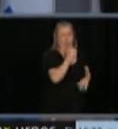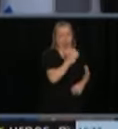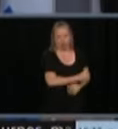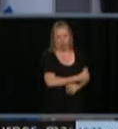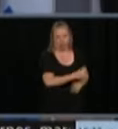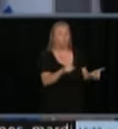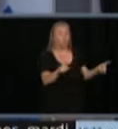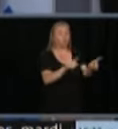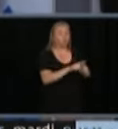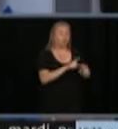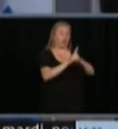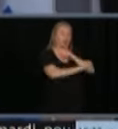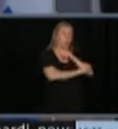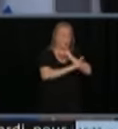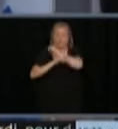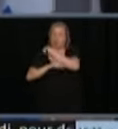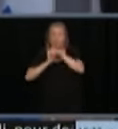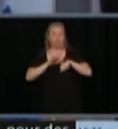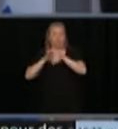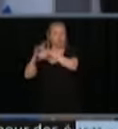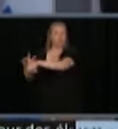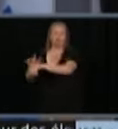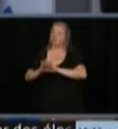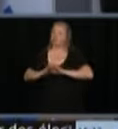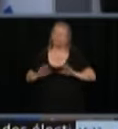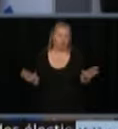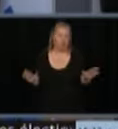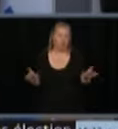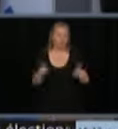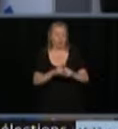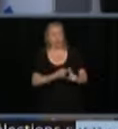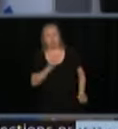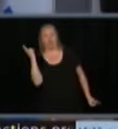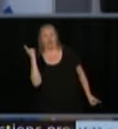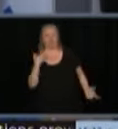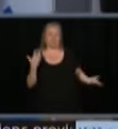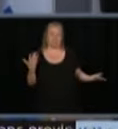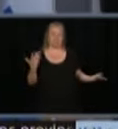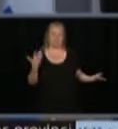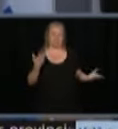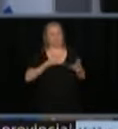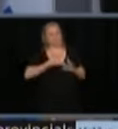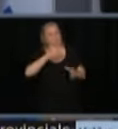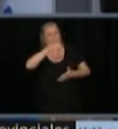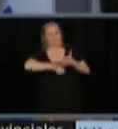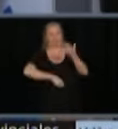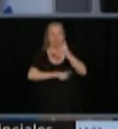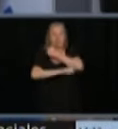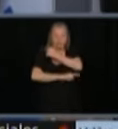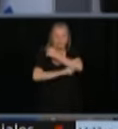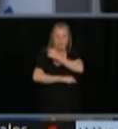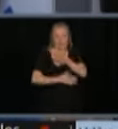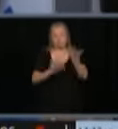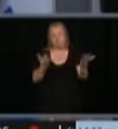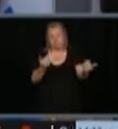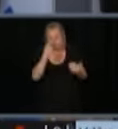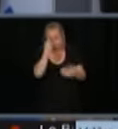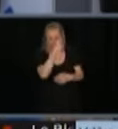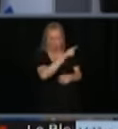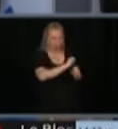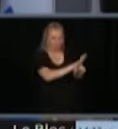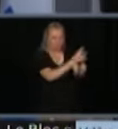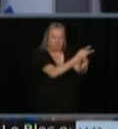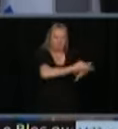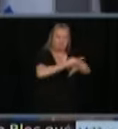la COVID-19, mais aussi tous les autres services, chirurgie cardiaque ou autre. Fait qu'il faut qu'on prenne